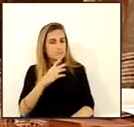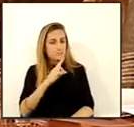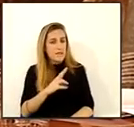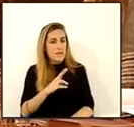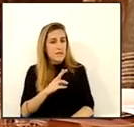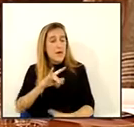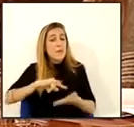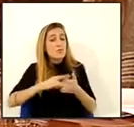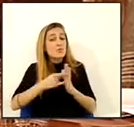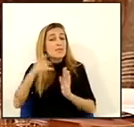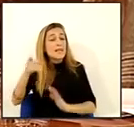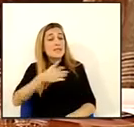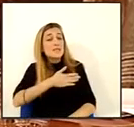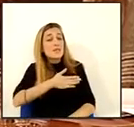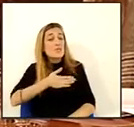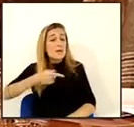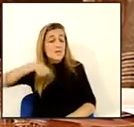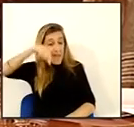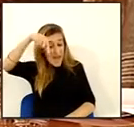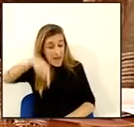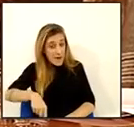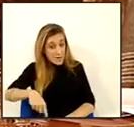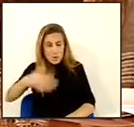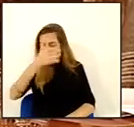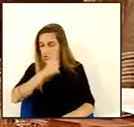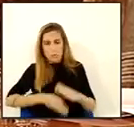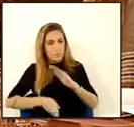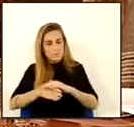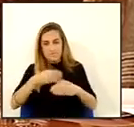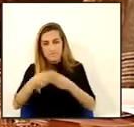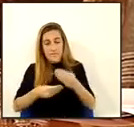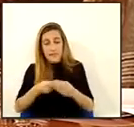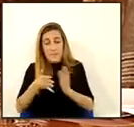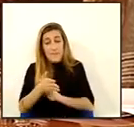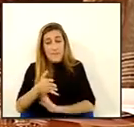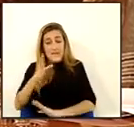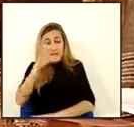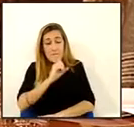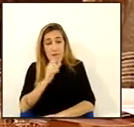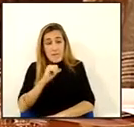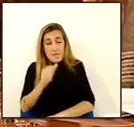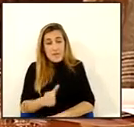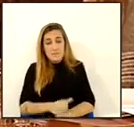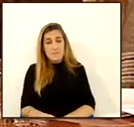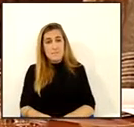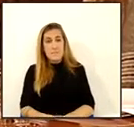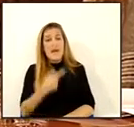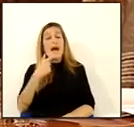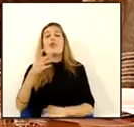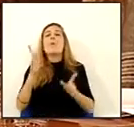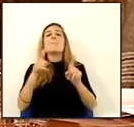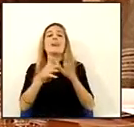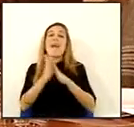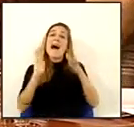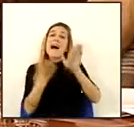el projecte que ells volien fer a baix d'aquella manera no es pot tirar endavant perquè s'ha caducat, es va fer una aprovació inicial i ha caducat tot l'expedient